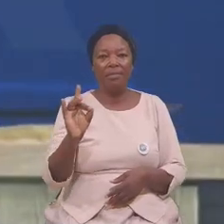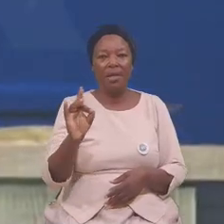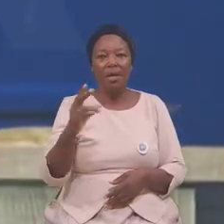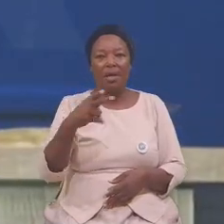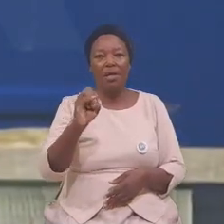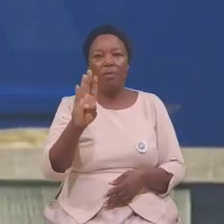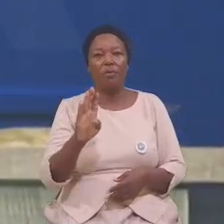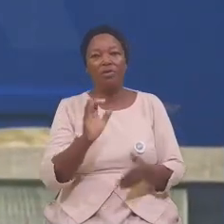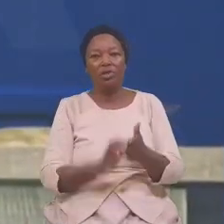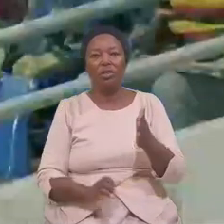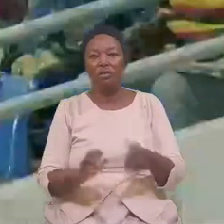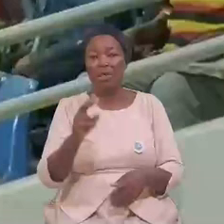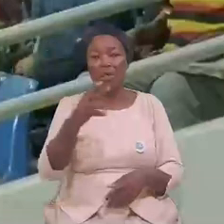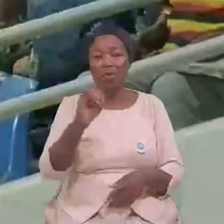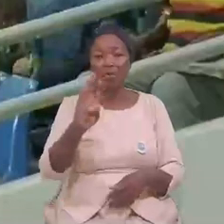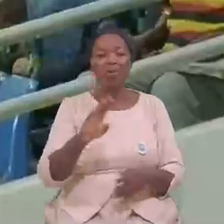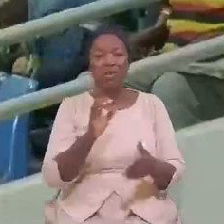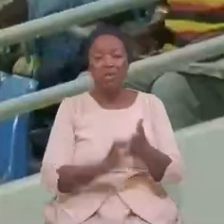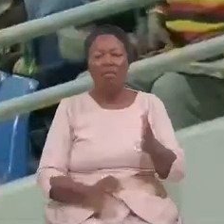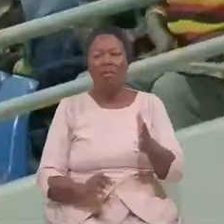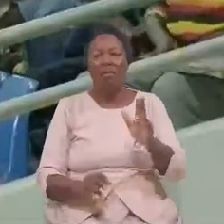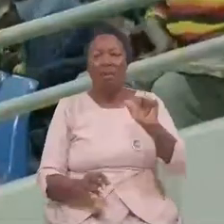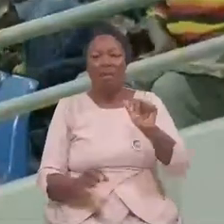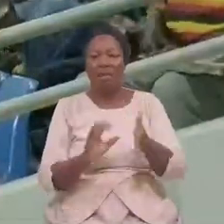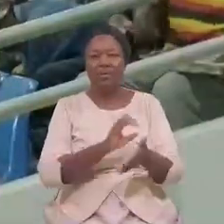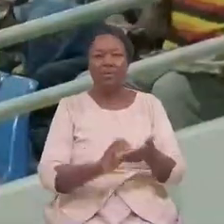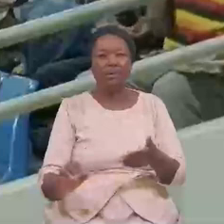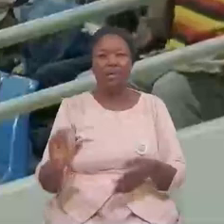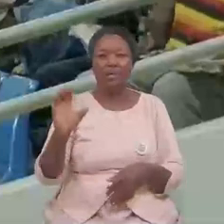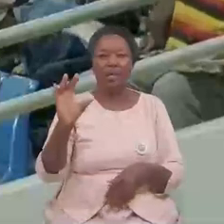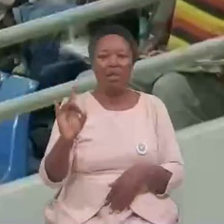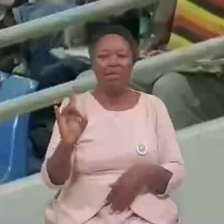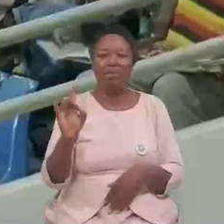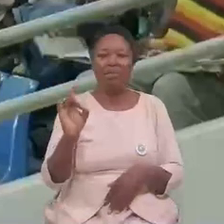13. Nous lisons le verset 8.